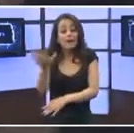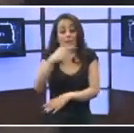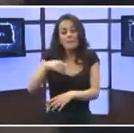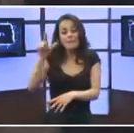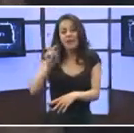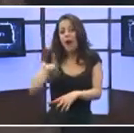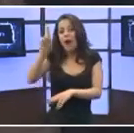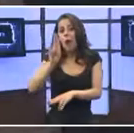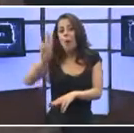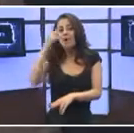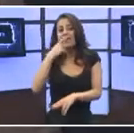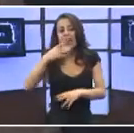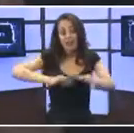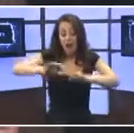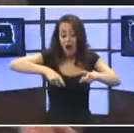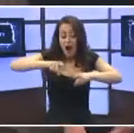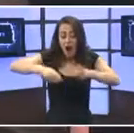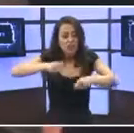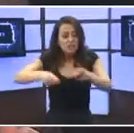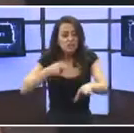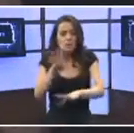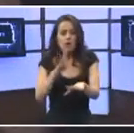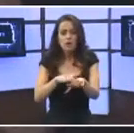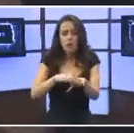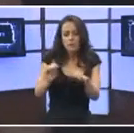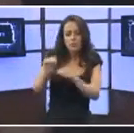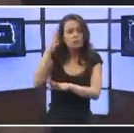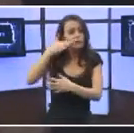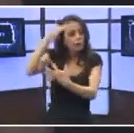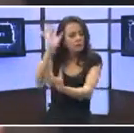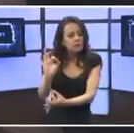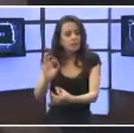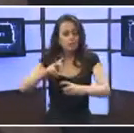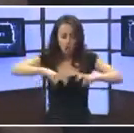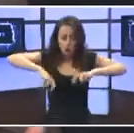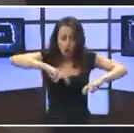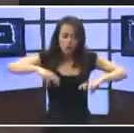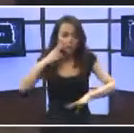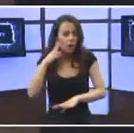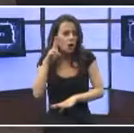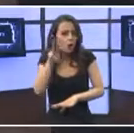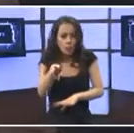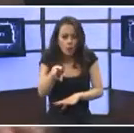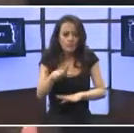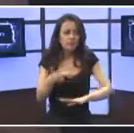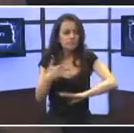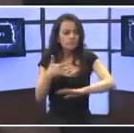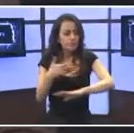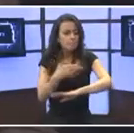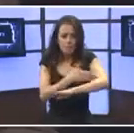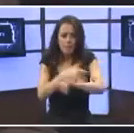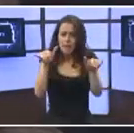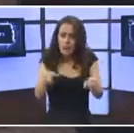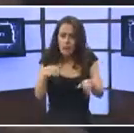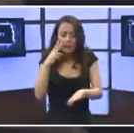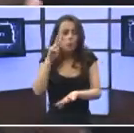yıl önce bir araştırma yaptık. Yaşayan insanları, Bağcılar'daki hemşehrilerimizi bir görelim. Durumları nedir? Hastası,